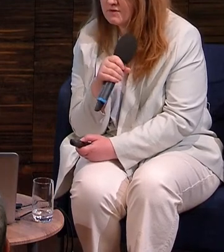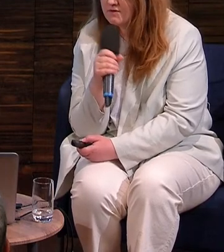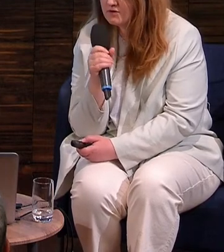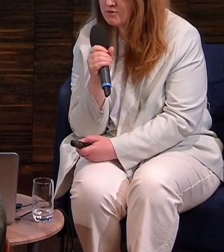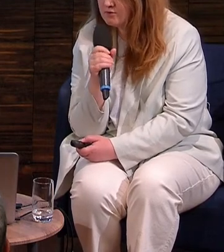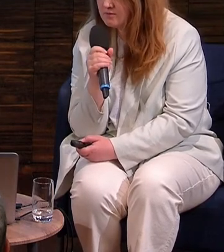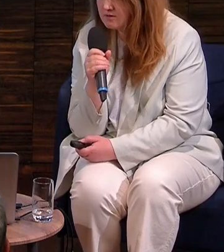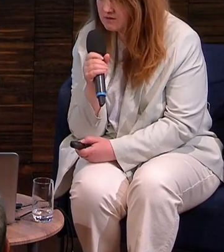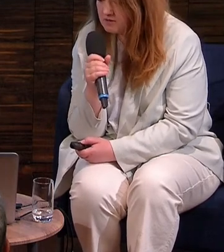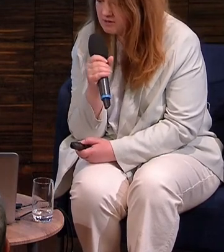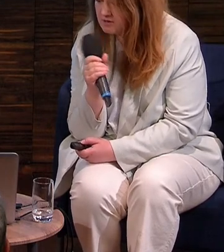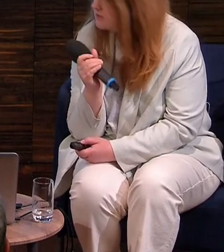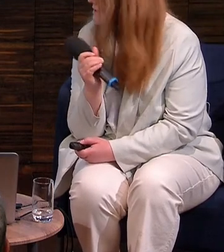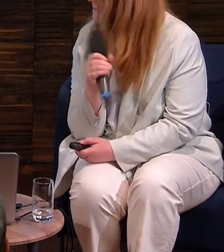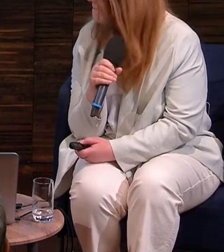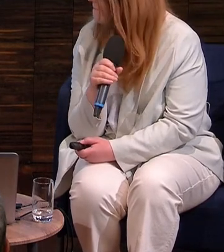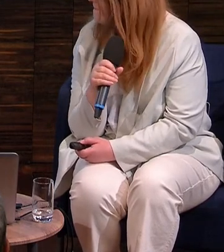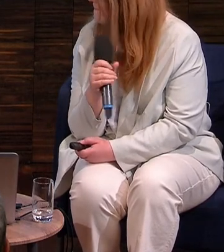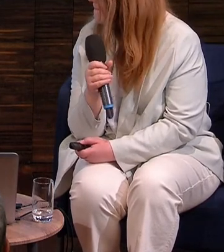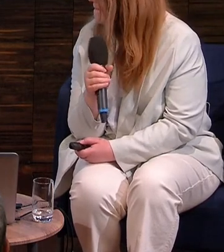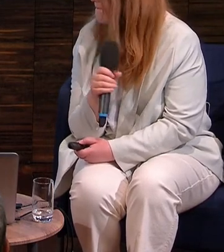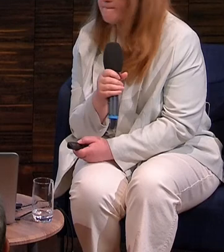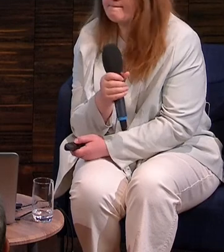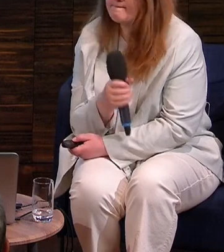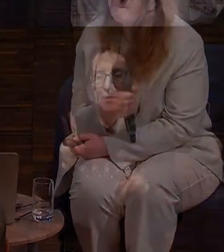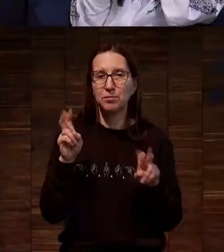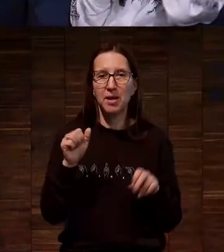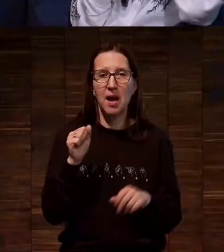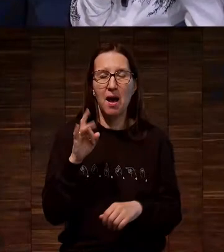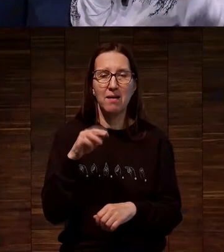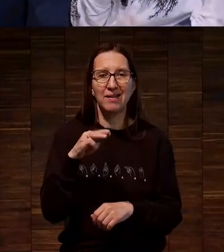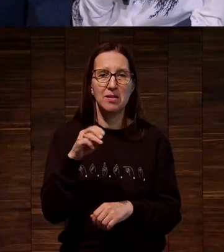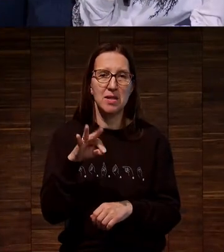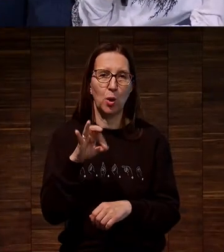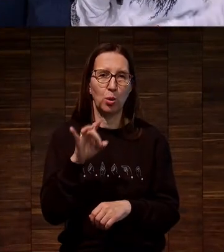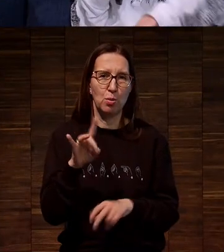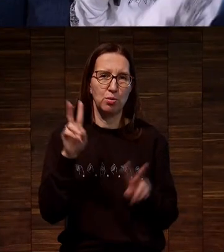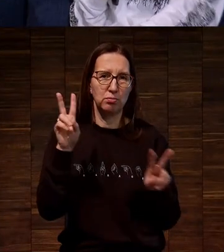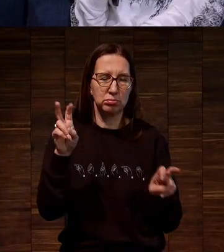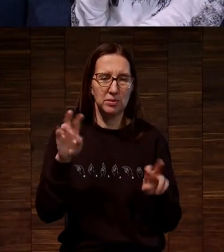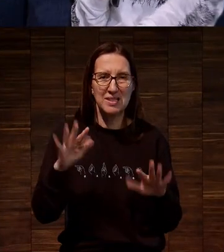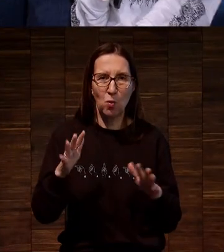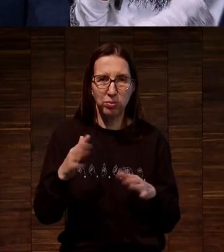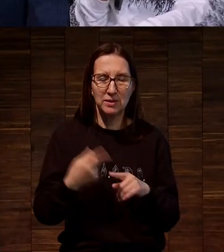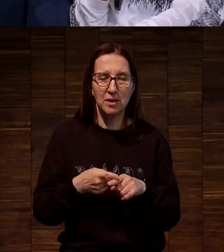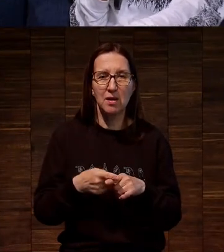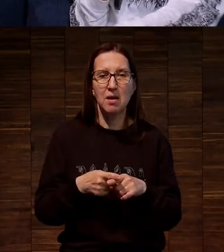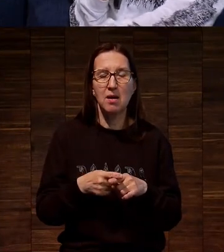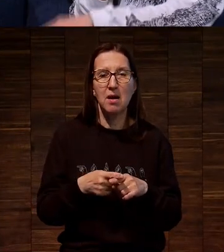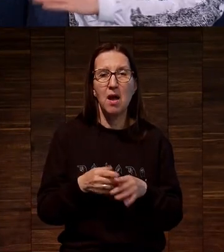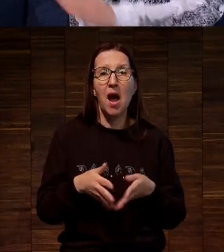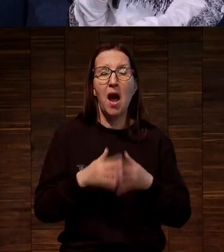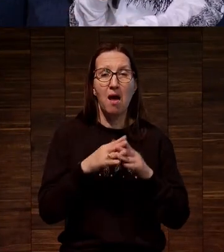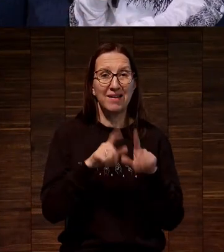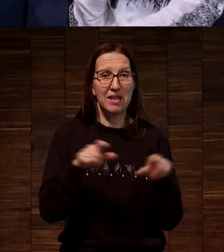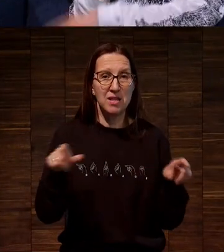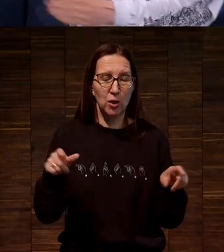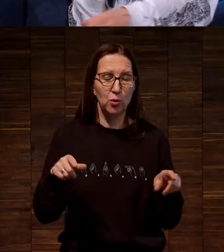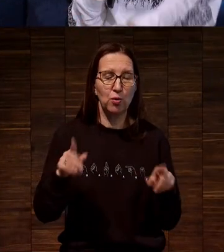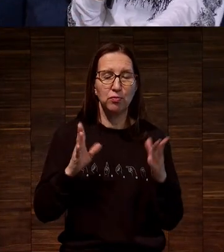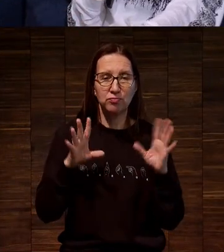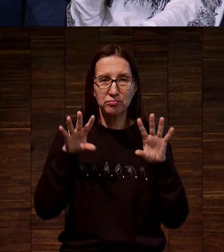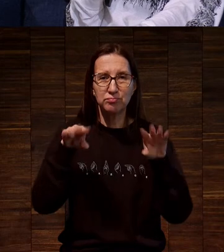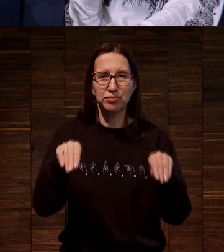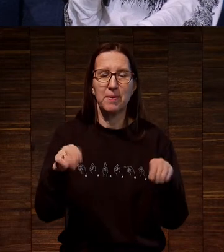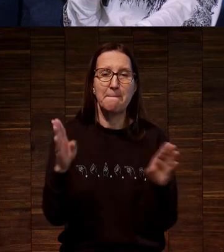Москве. Вот, например... Это архитекторы, на самом деле. Это называлось событие архитекторов, которые выходят в